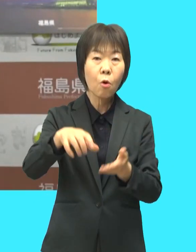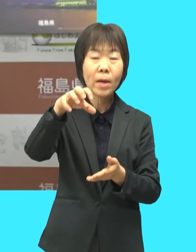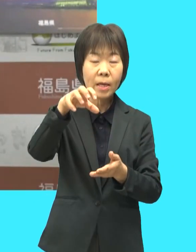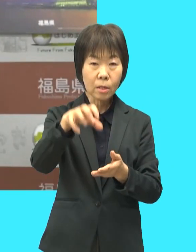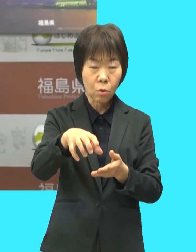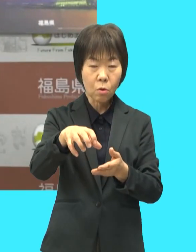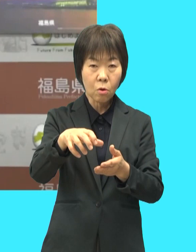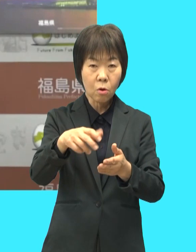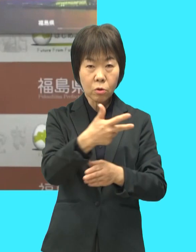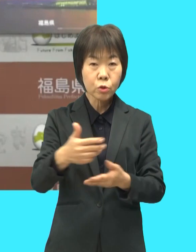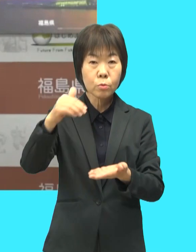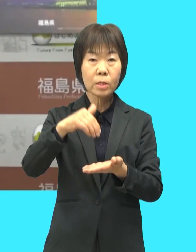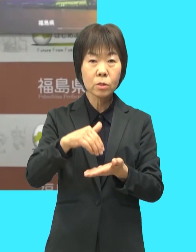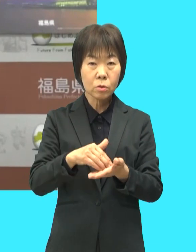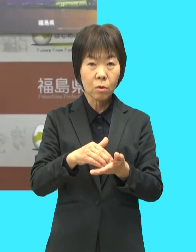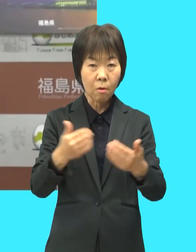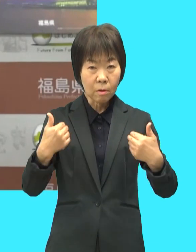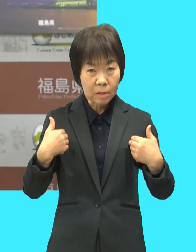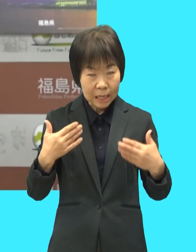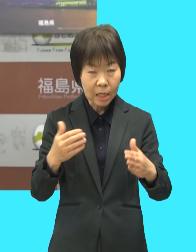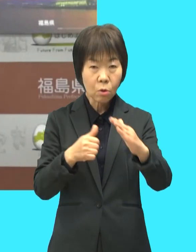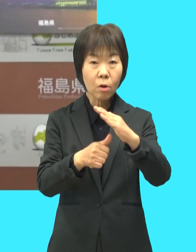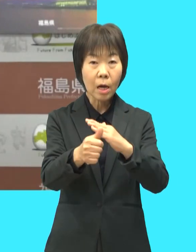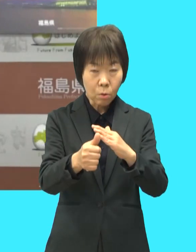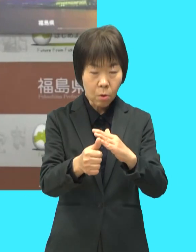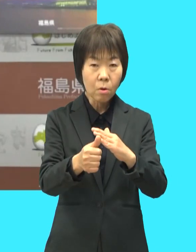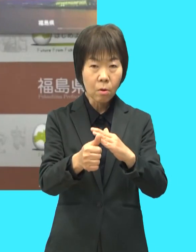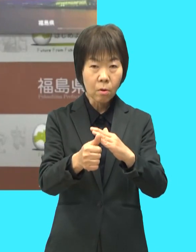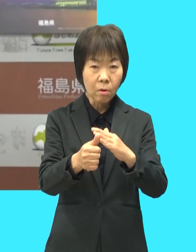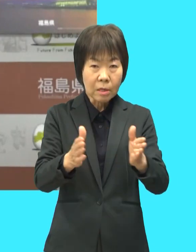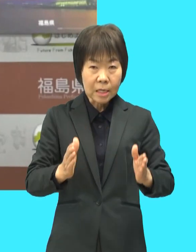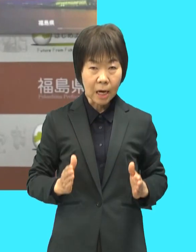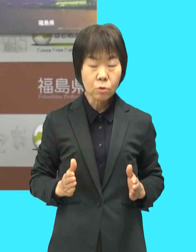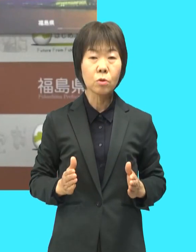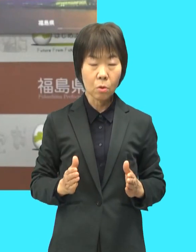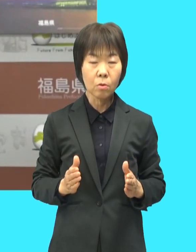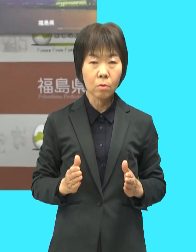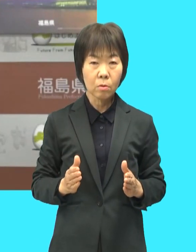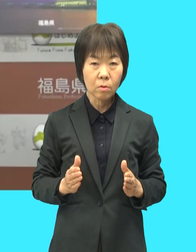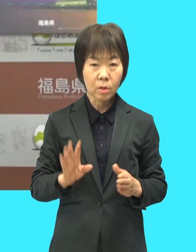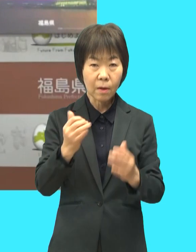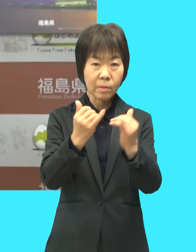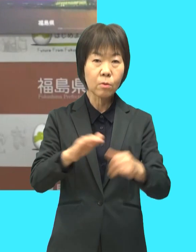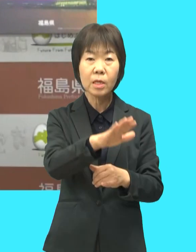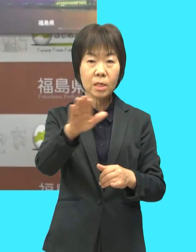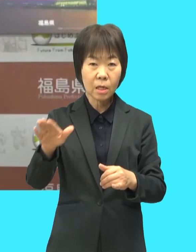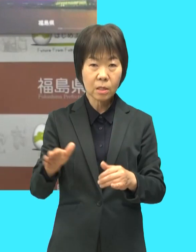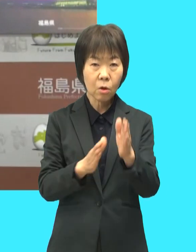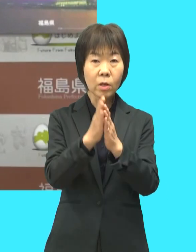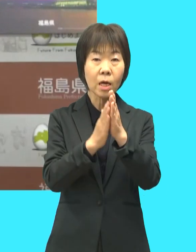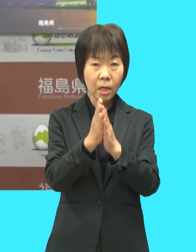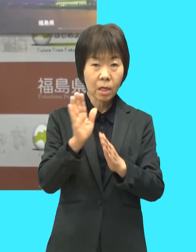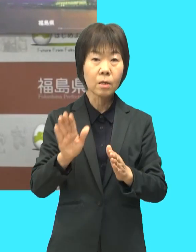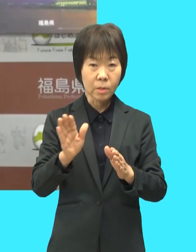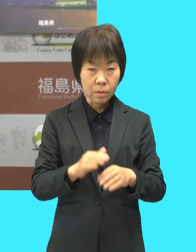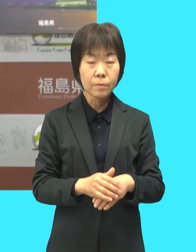への週末の不要不急の往来を極力控えていただくよう、県民の皆さんにお願いをした